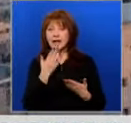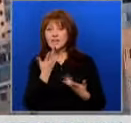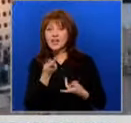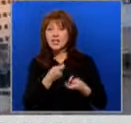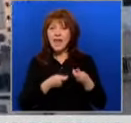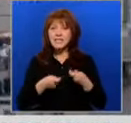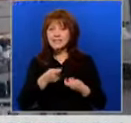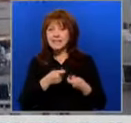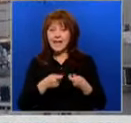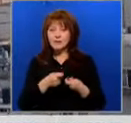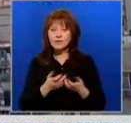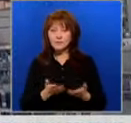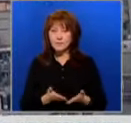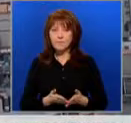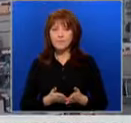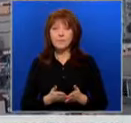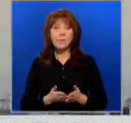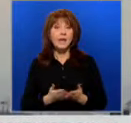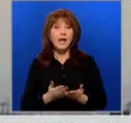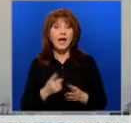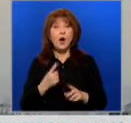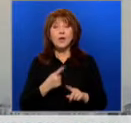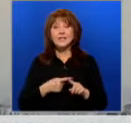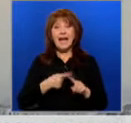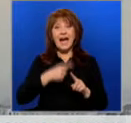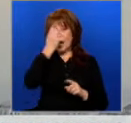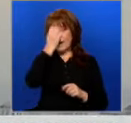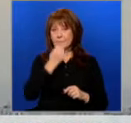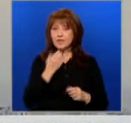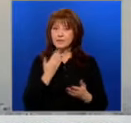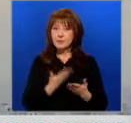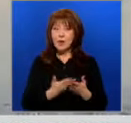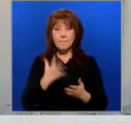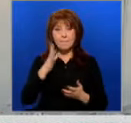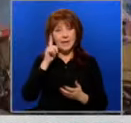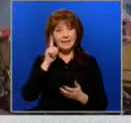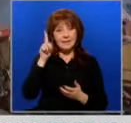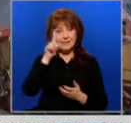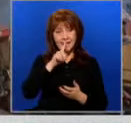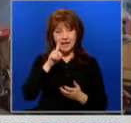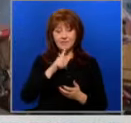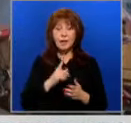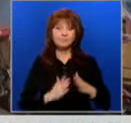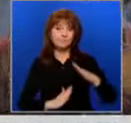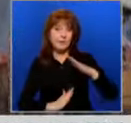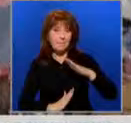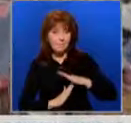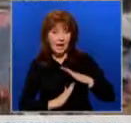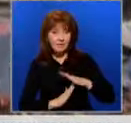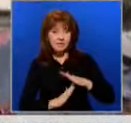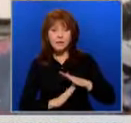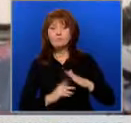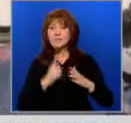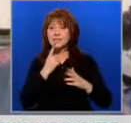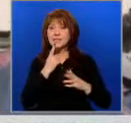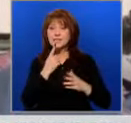сделката, позовавайки се на свои източници. От Хамас са предложили 5-дневна хуманитарна пауза за освобождаване на заложници и допускане